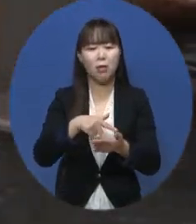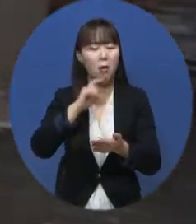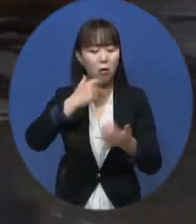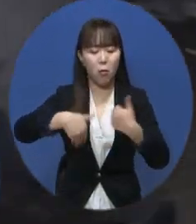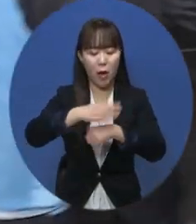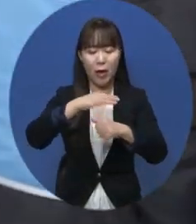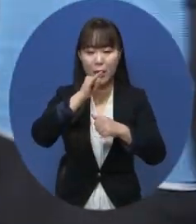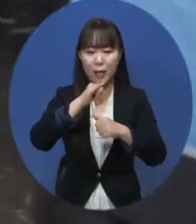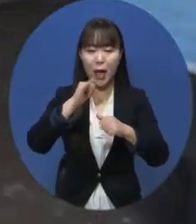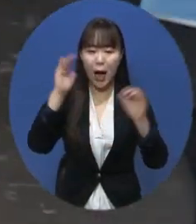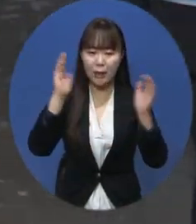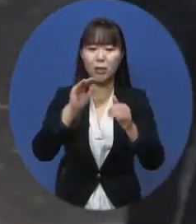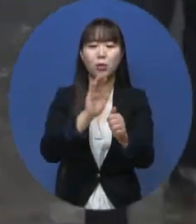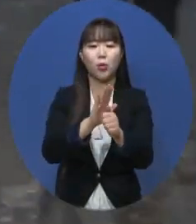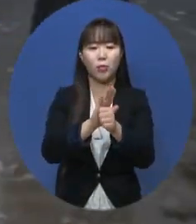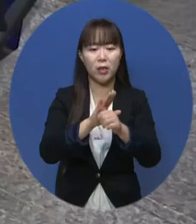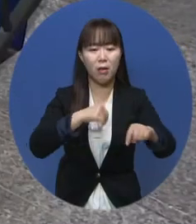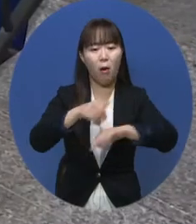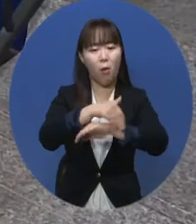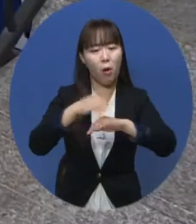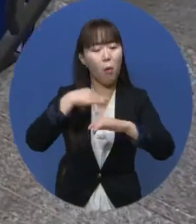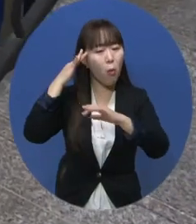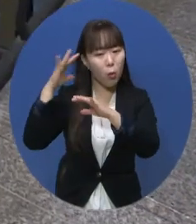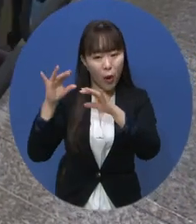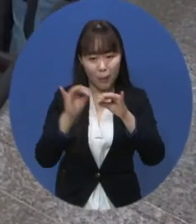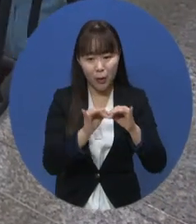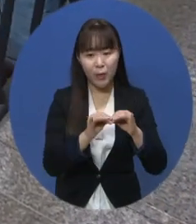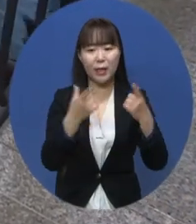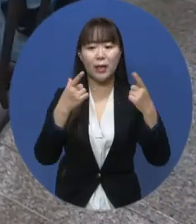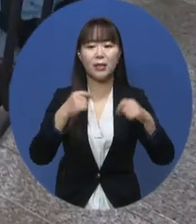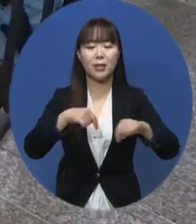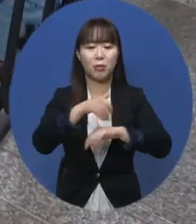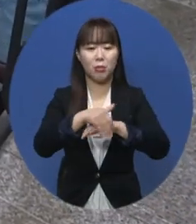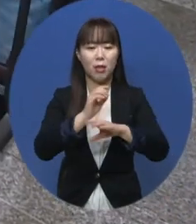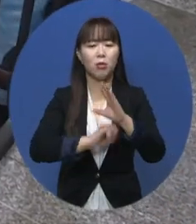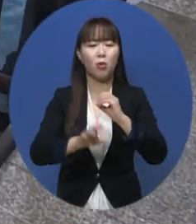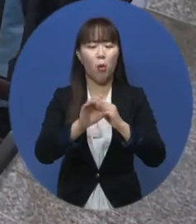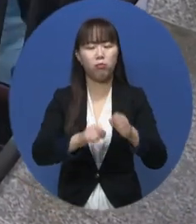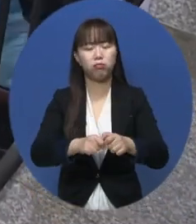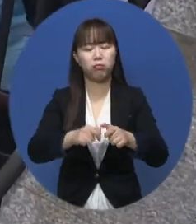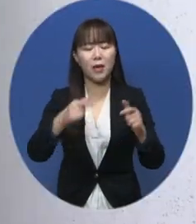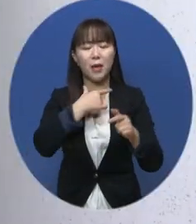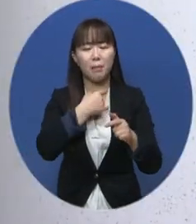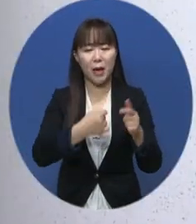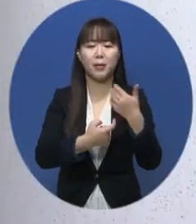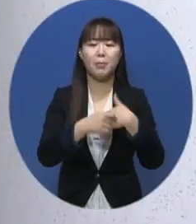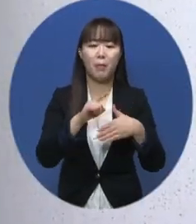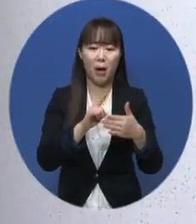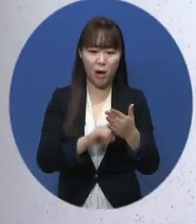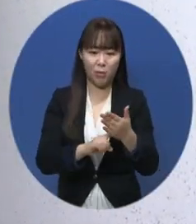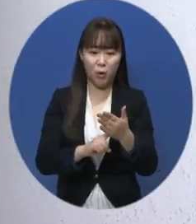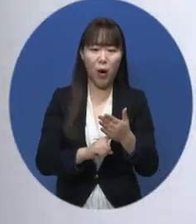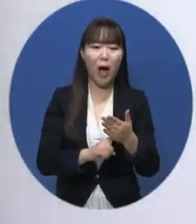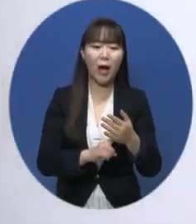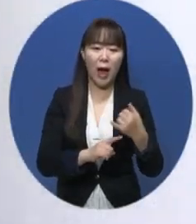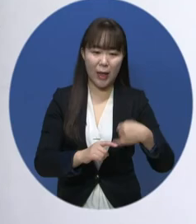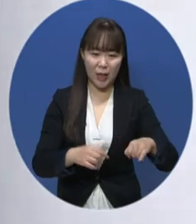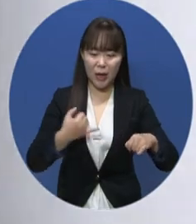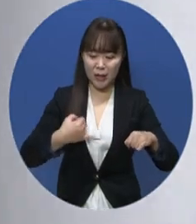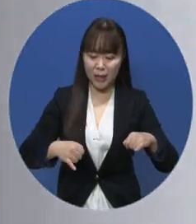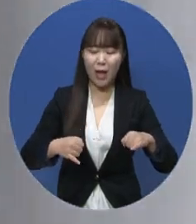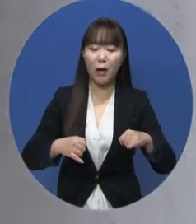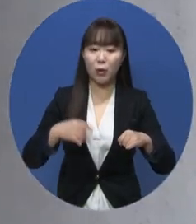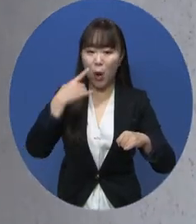환경에 처한 학생들을 돕는 정책에 공감하고 이러한 정책이 더욱 확산됐으면 하는 마음에서 아내와 딸과